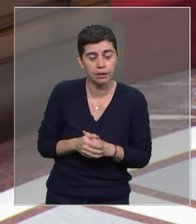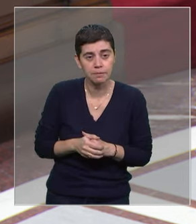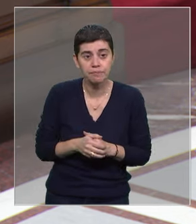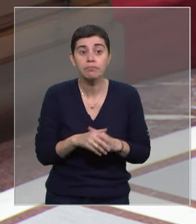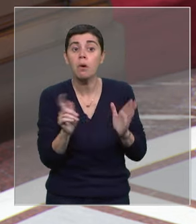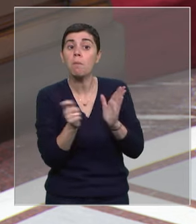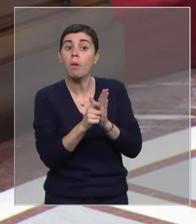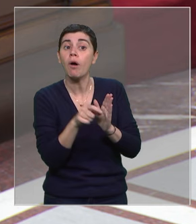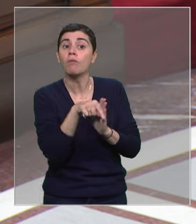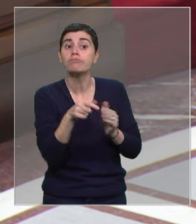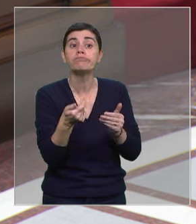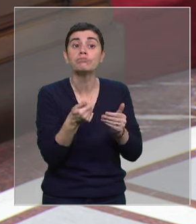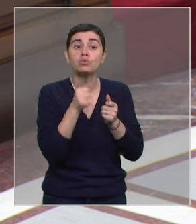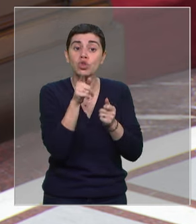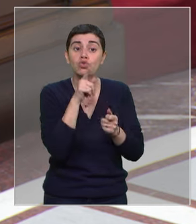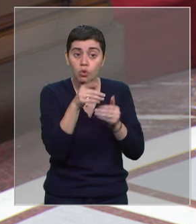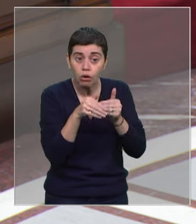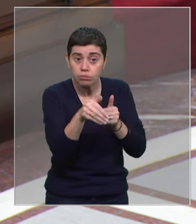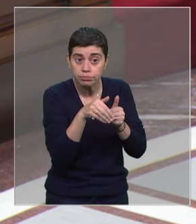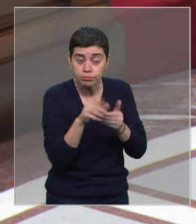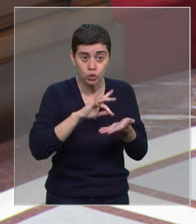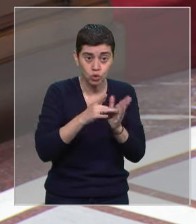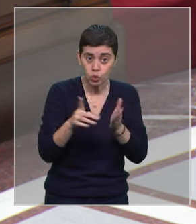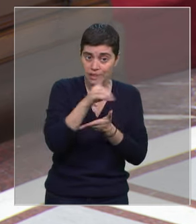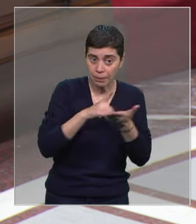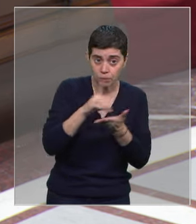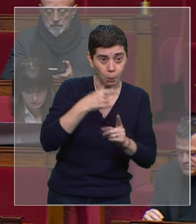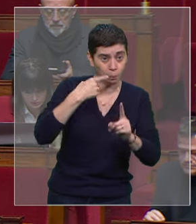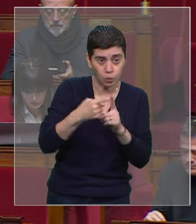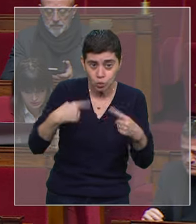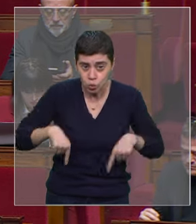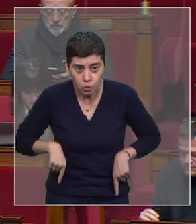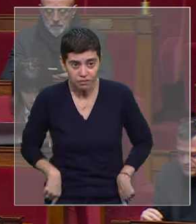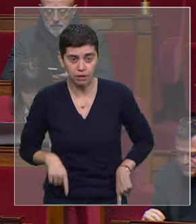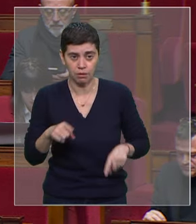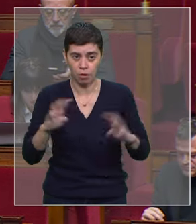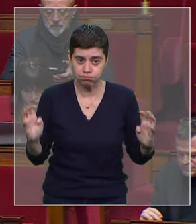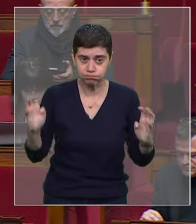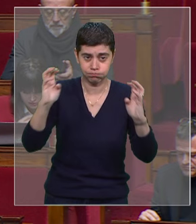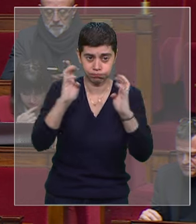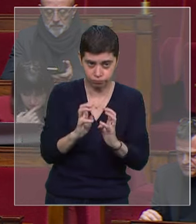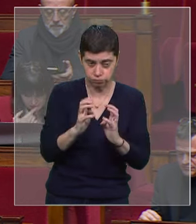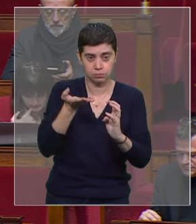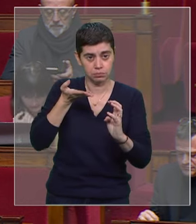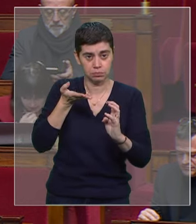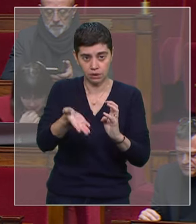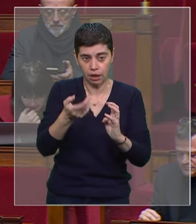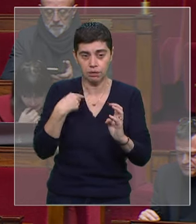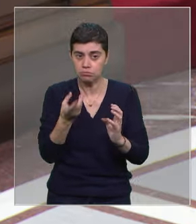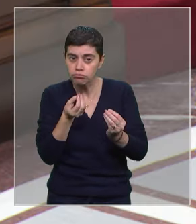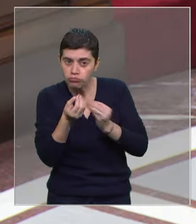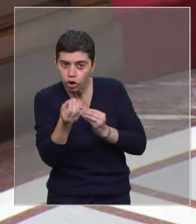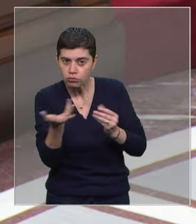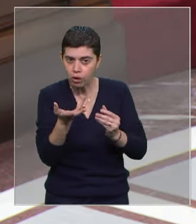quelques jours où l'ensemble des départements représentatifs et le gouvernement, dans ses actions les plus concrètes, se réunira pour fixer